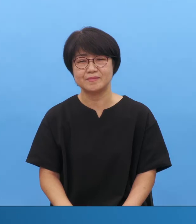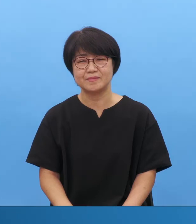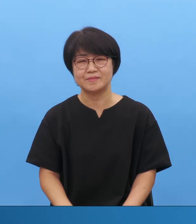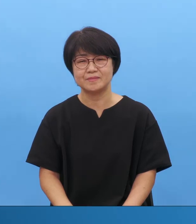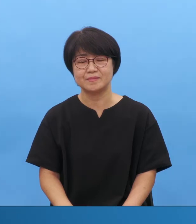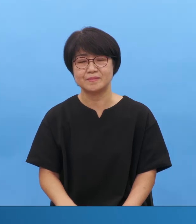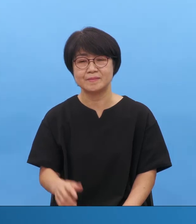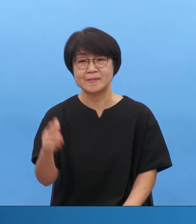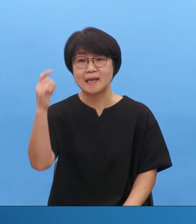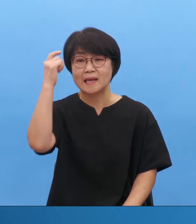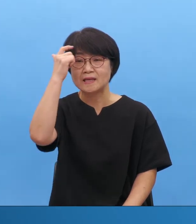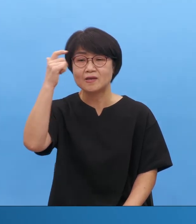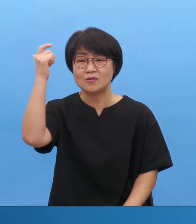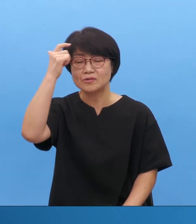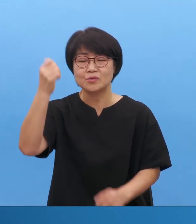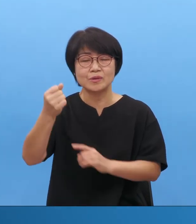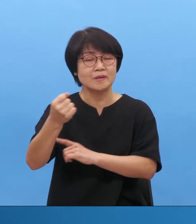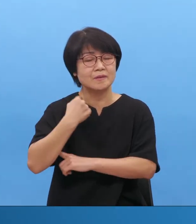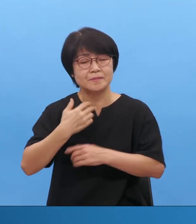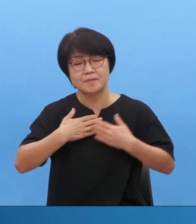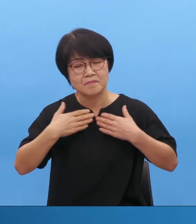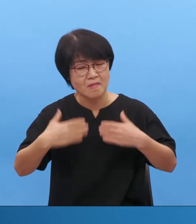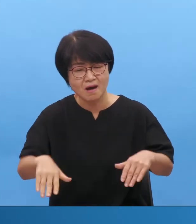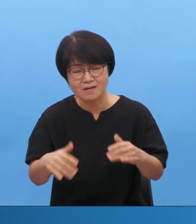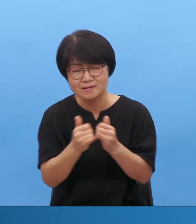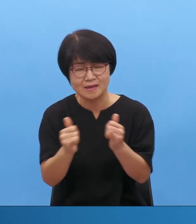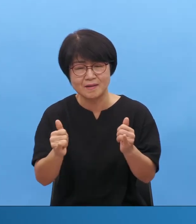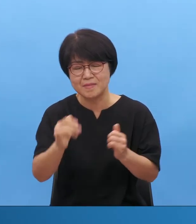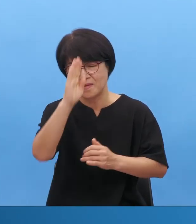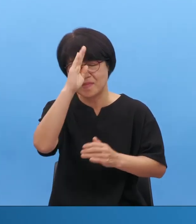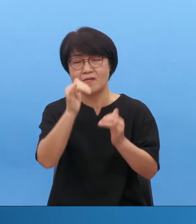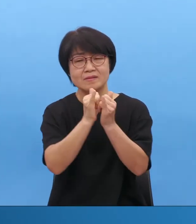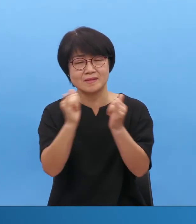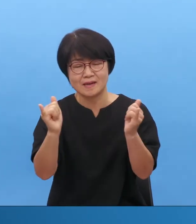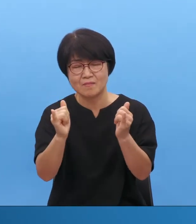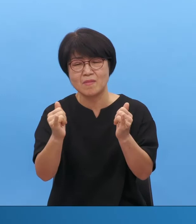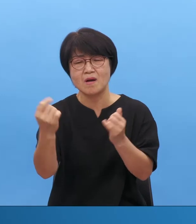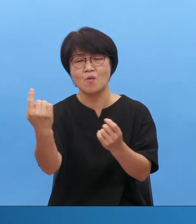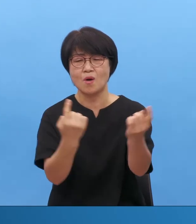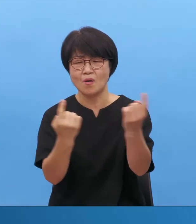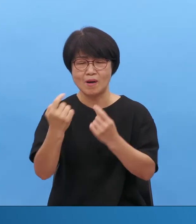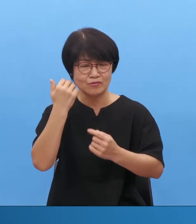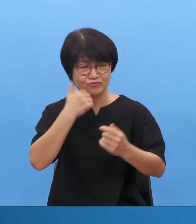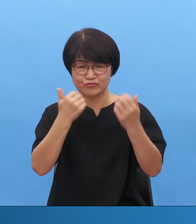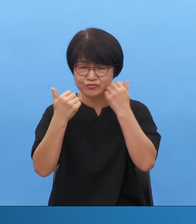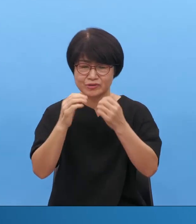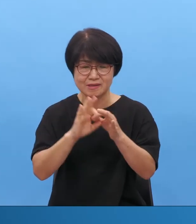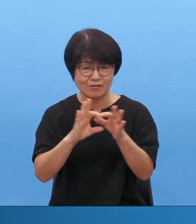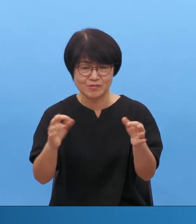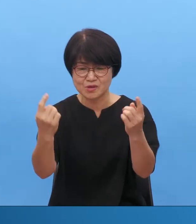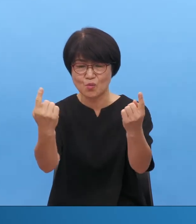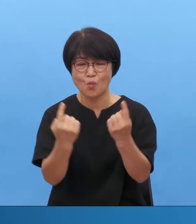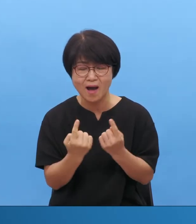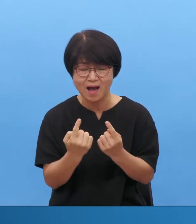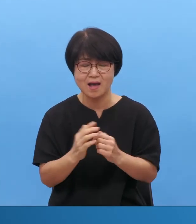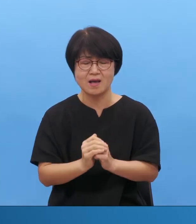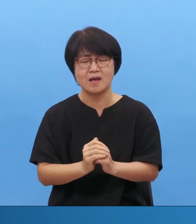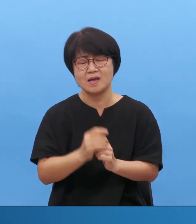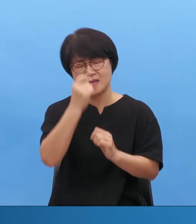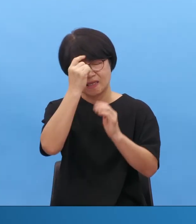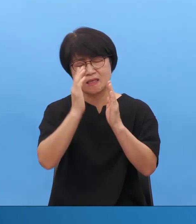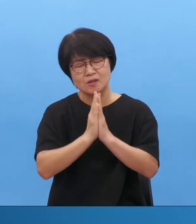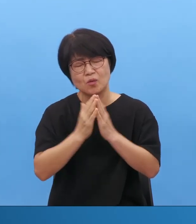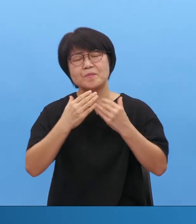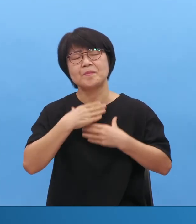자료와 이걸 만들자. Let's really establish a system and make materials and resources that people who are sick spiritually and physically can come and